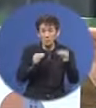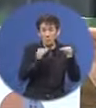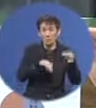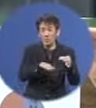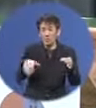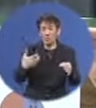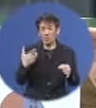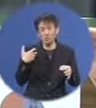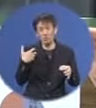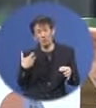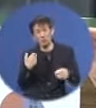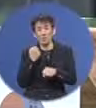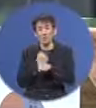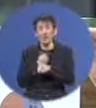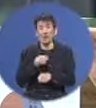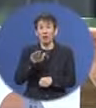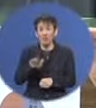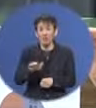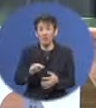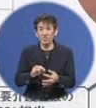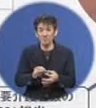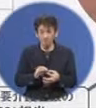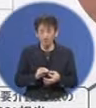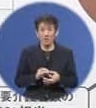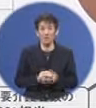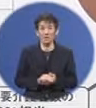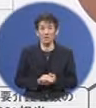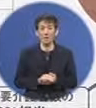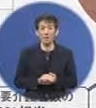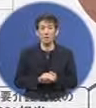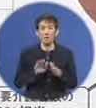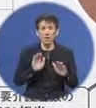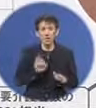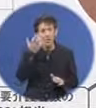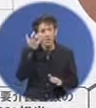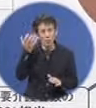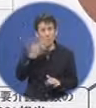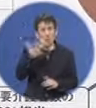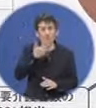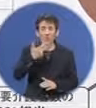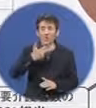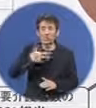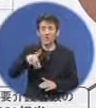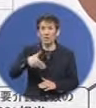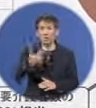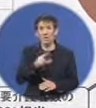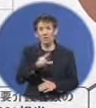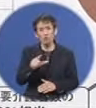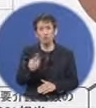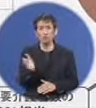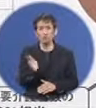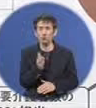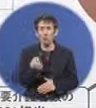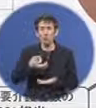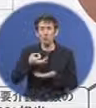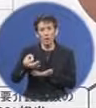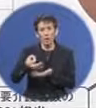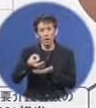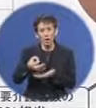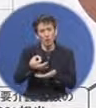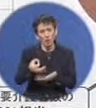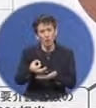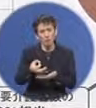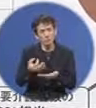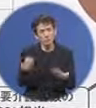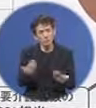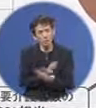変ですよね、 はい、 で今考えますとこうなりましてね、7700円ぐらい払っていただくということになるか